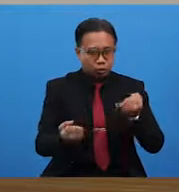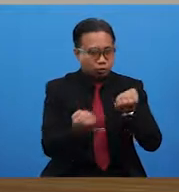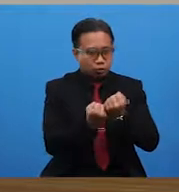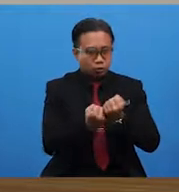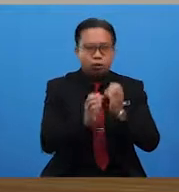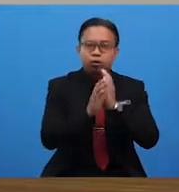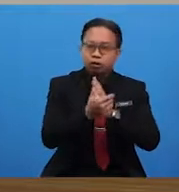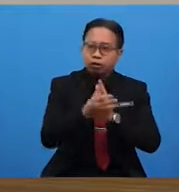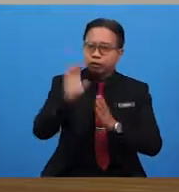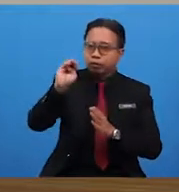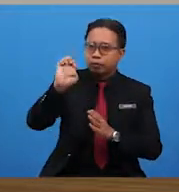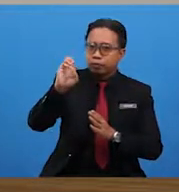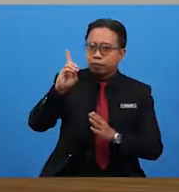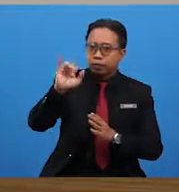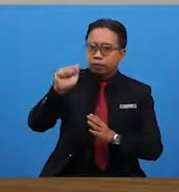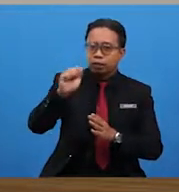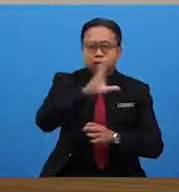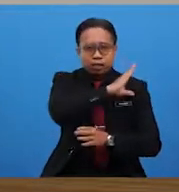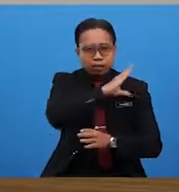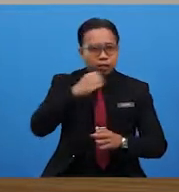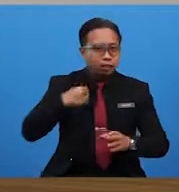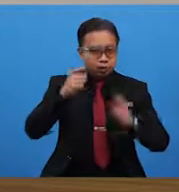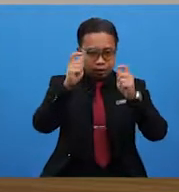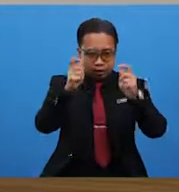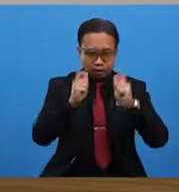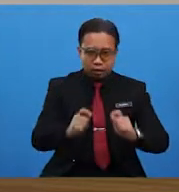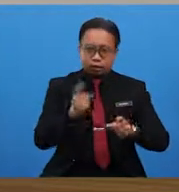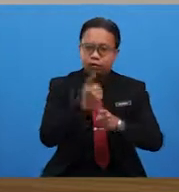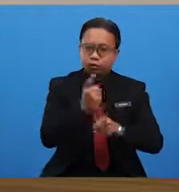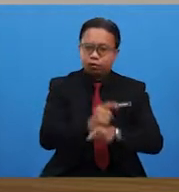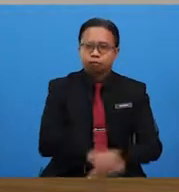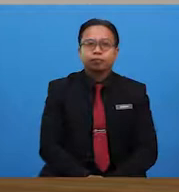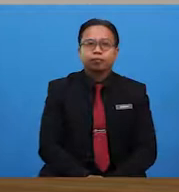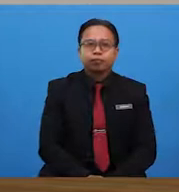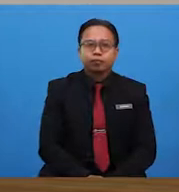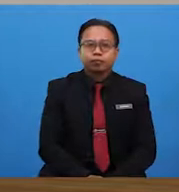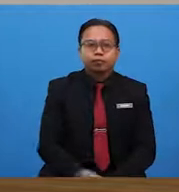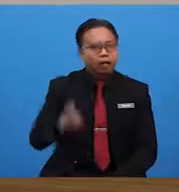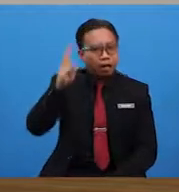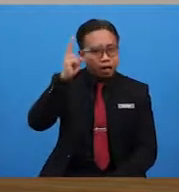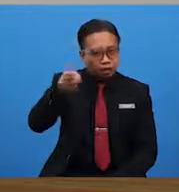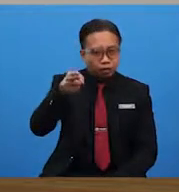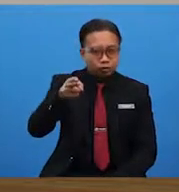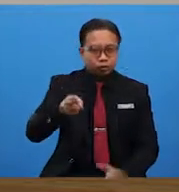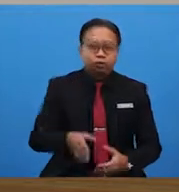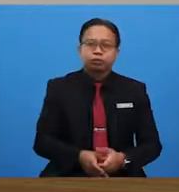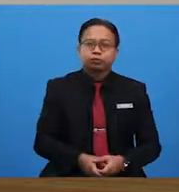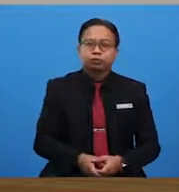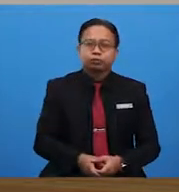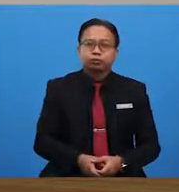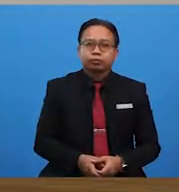penggunaan meja dan teknik yang bersesuaian ingat kunci harus sesuai sesuai